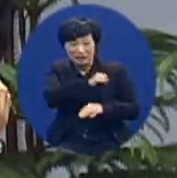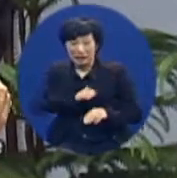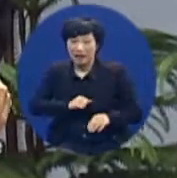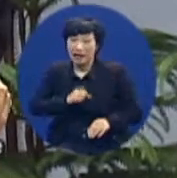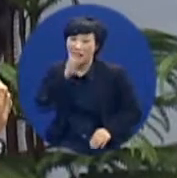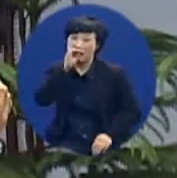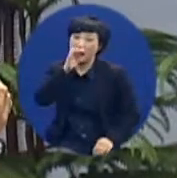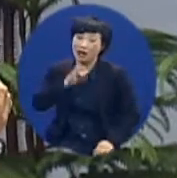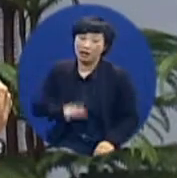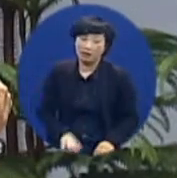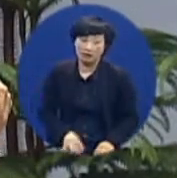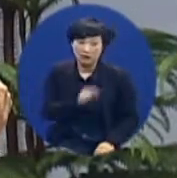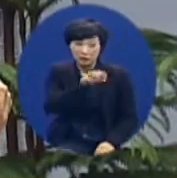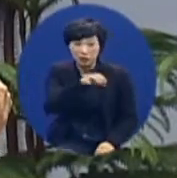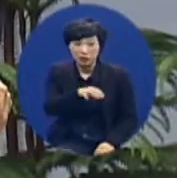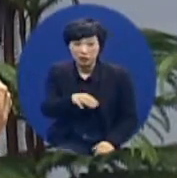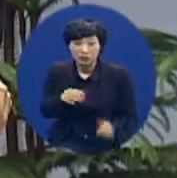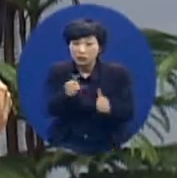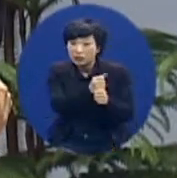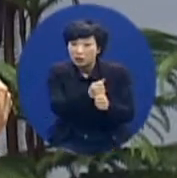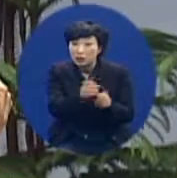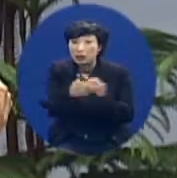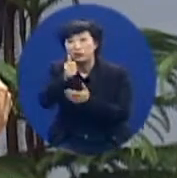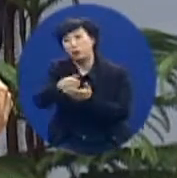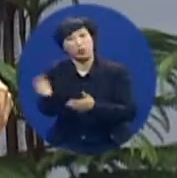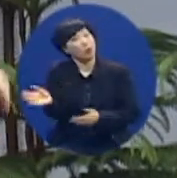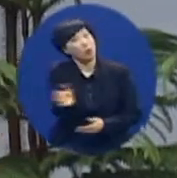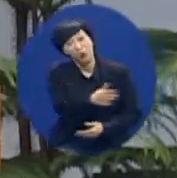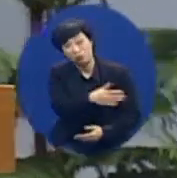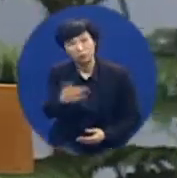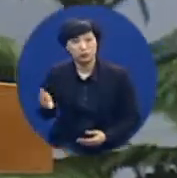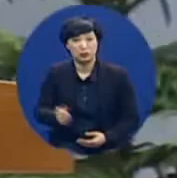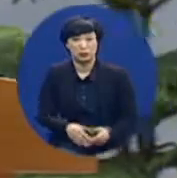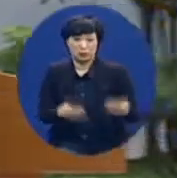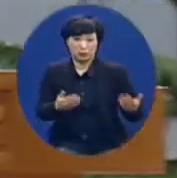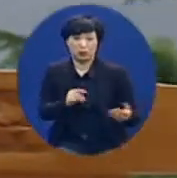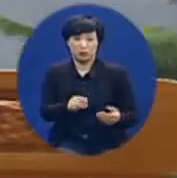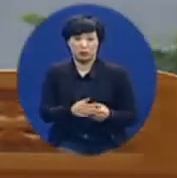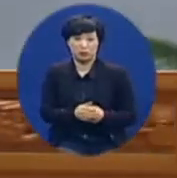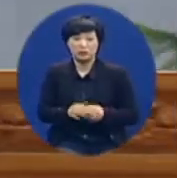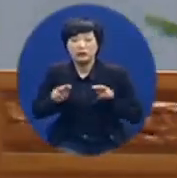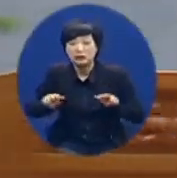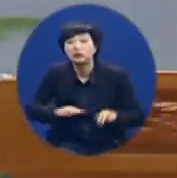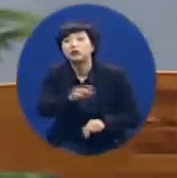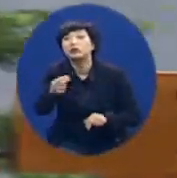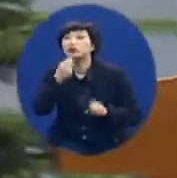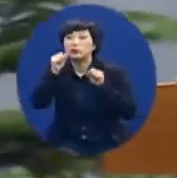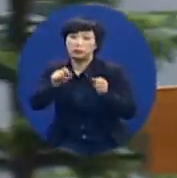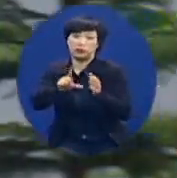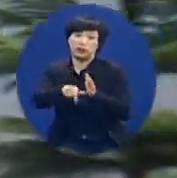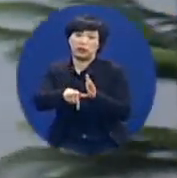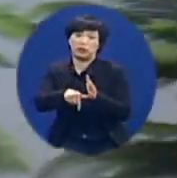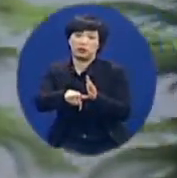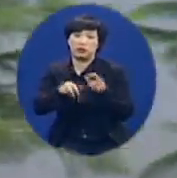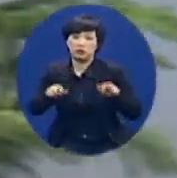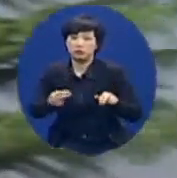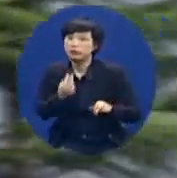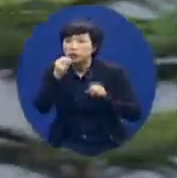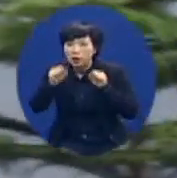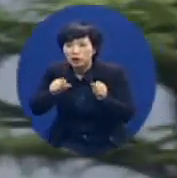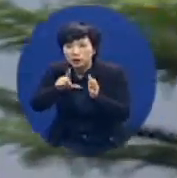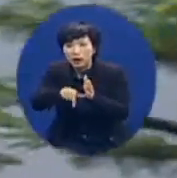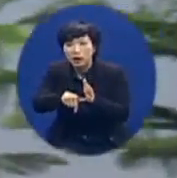없는데 거기는 붙잡을 예수가 없어이 땅에 아멘이 땅에을 때